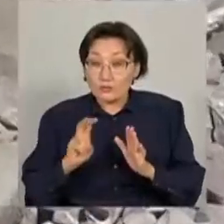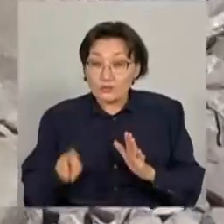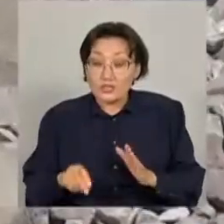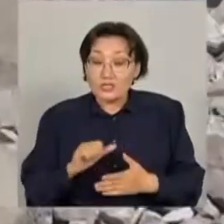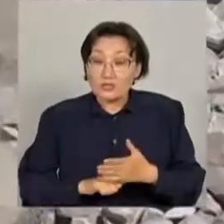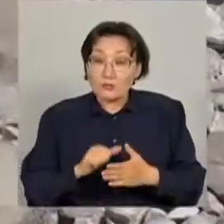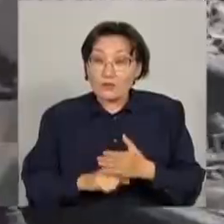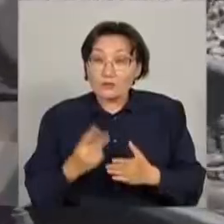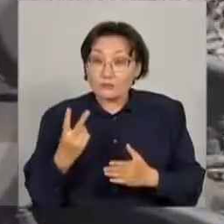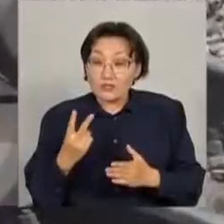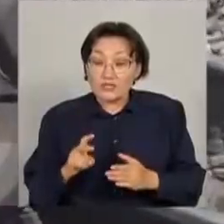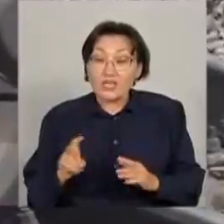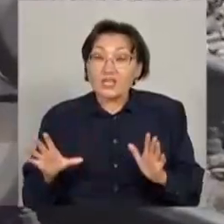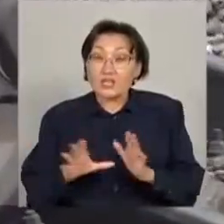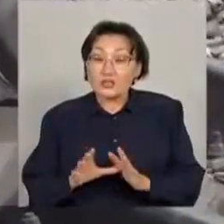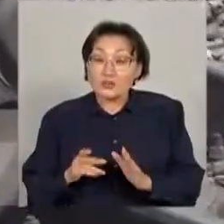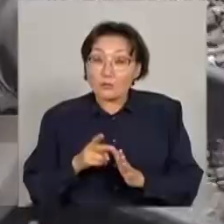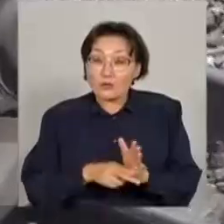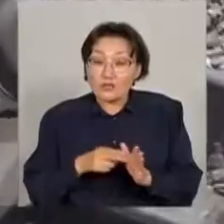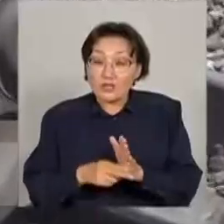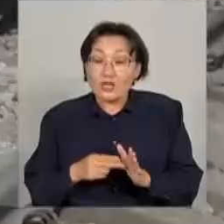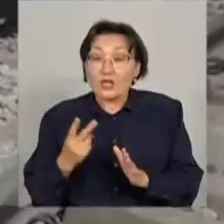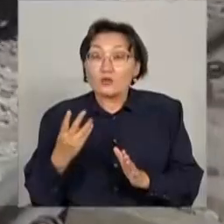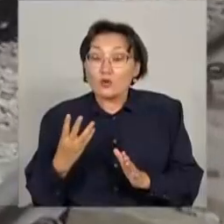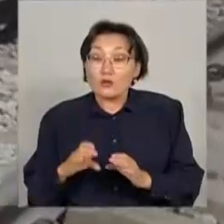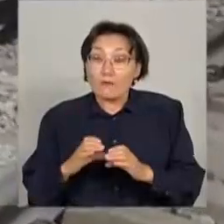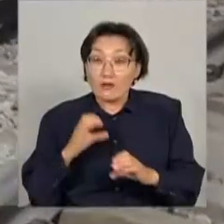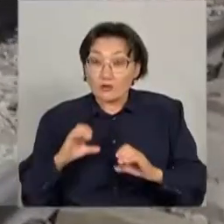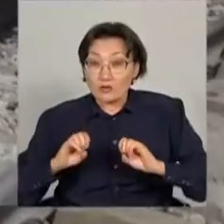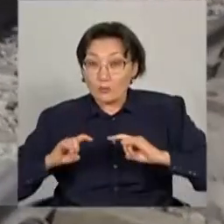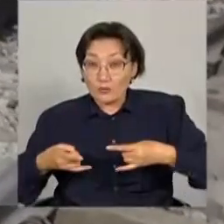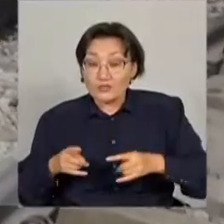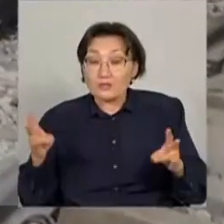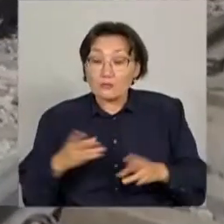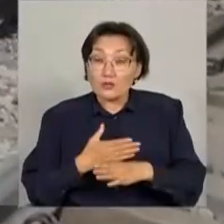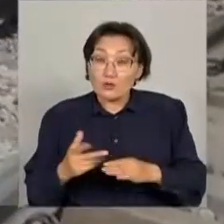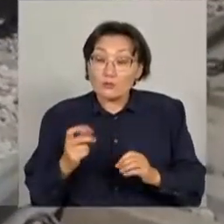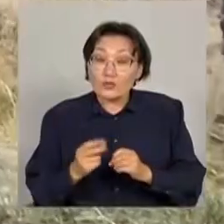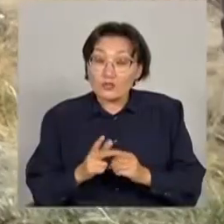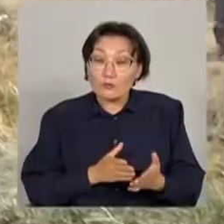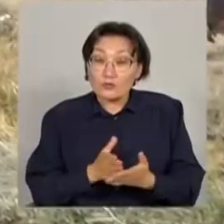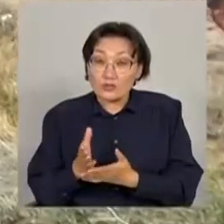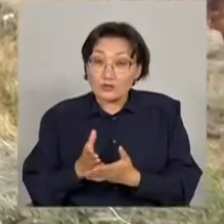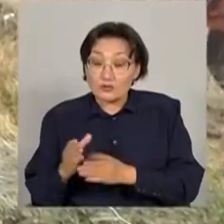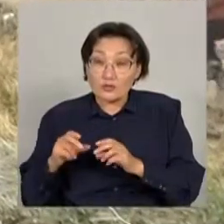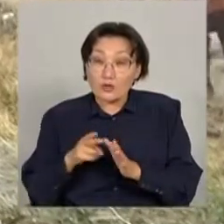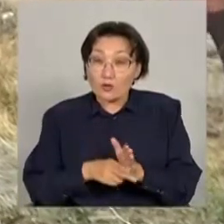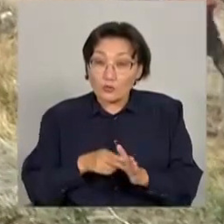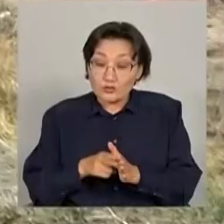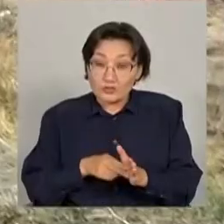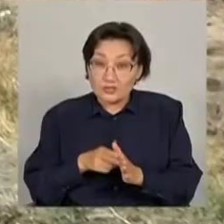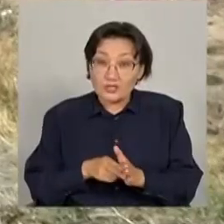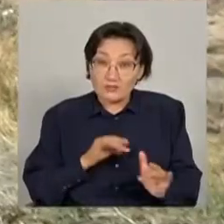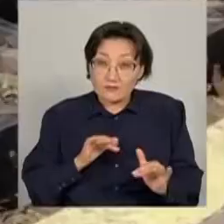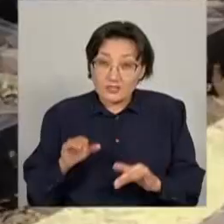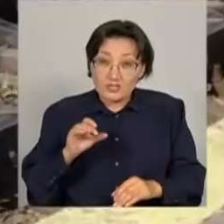бір электровоз, бір тепловоз және 4 вагон аударылып қалған. Апаттан кейін 13 бағыттағы жолаушылар пойызының қозғалысы